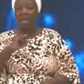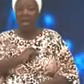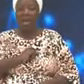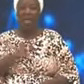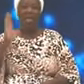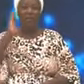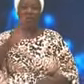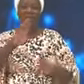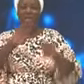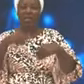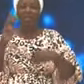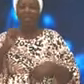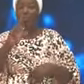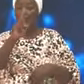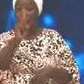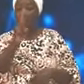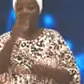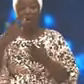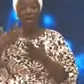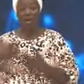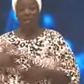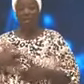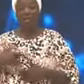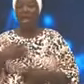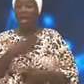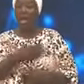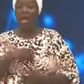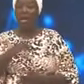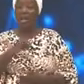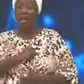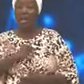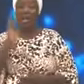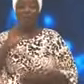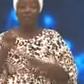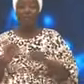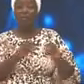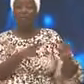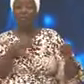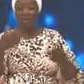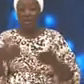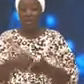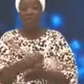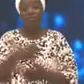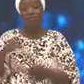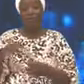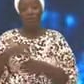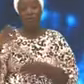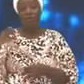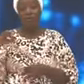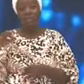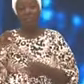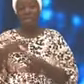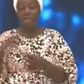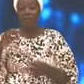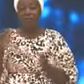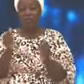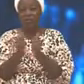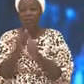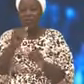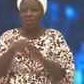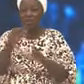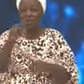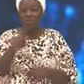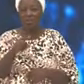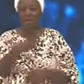la donnerai un même coeur et je mettrai en vous un esprit nouveau j'aurais de leurs